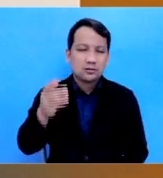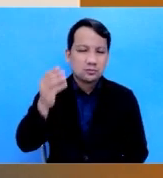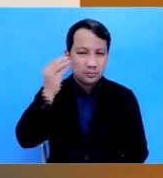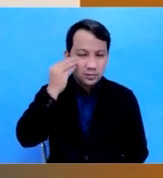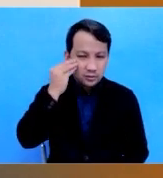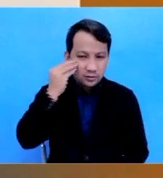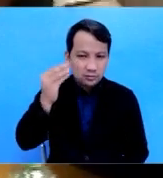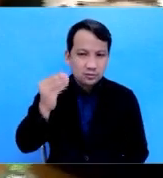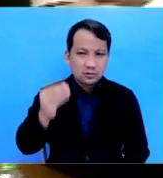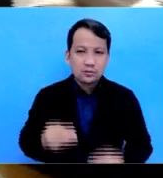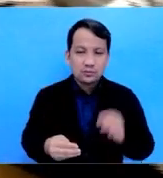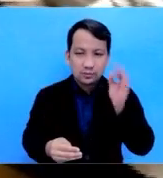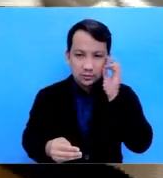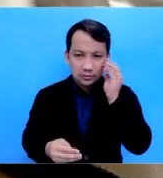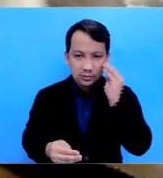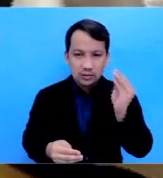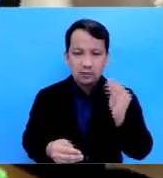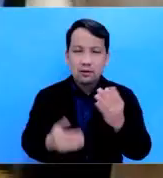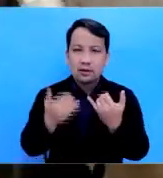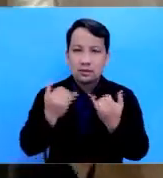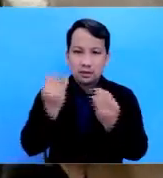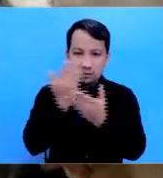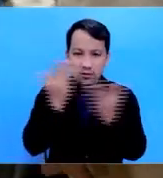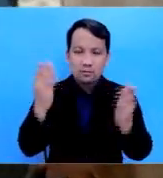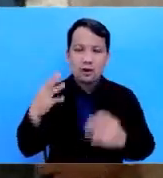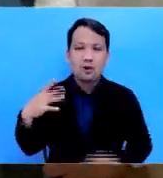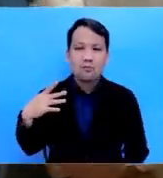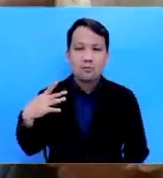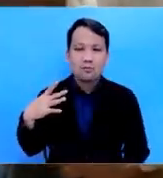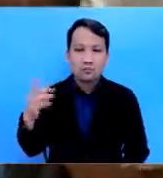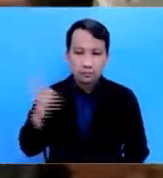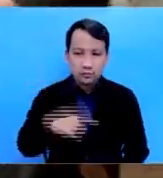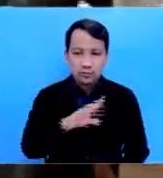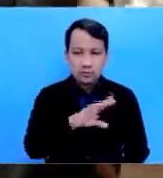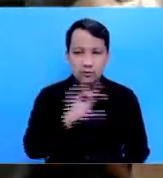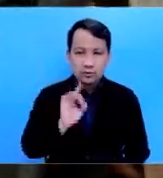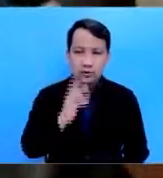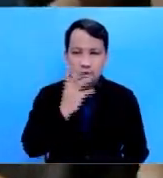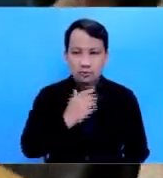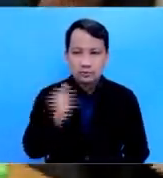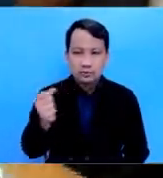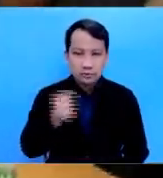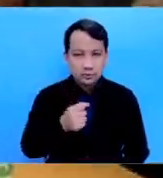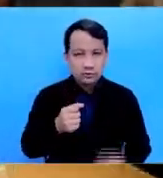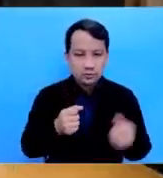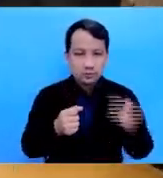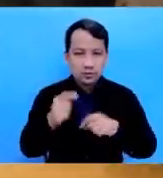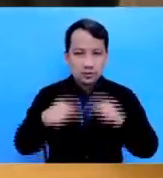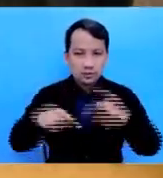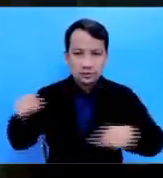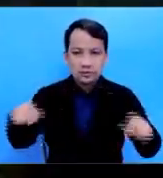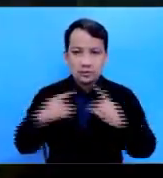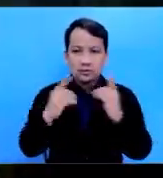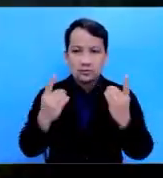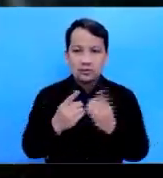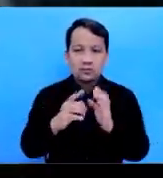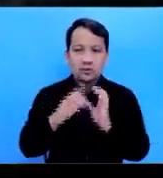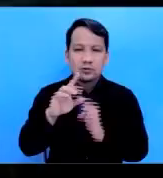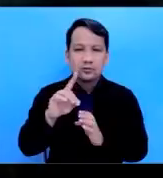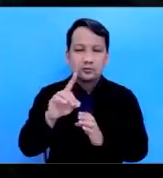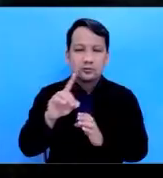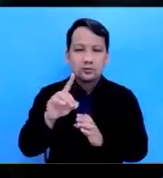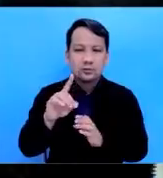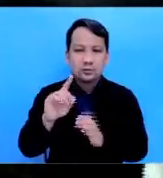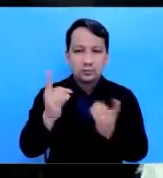at Felipe Medalla. Sa ngayon, hihintayin pa ang mapipili ni President-elect Marcos sa iba pang ahensya gaya ng Department of